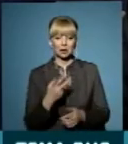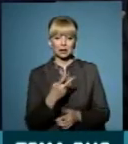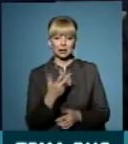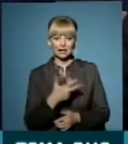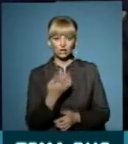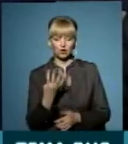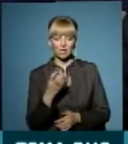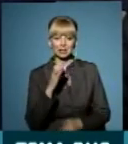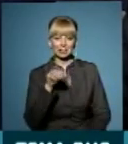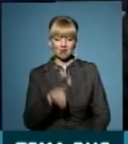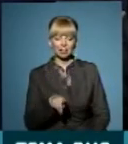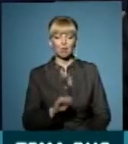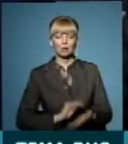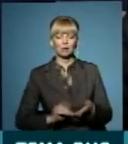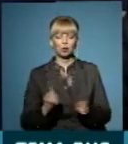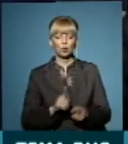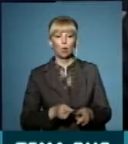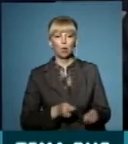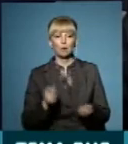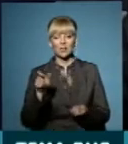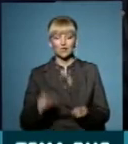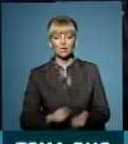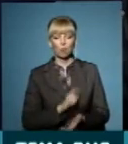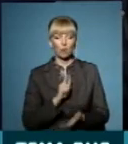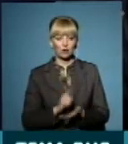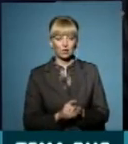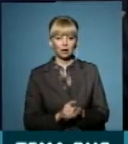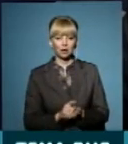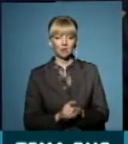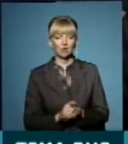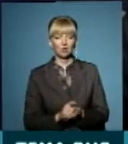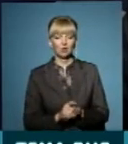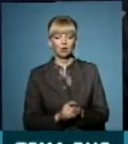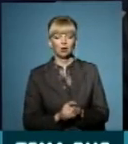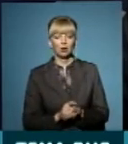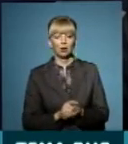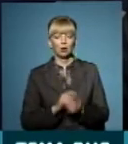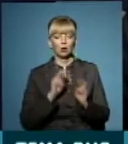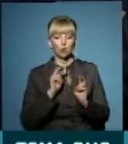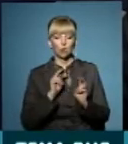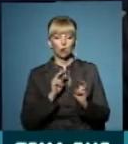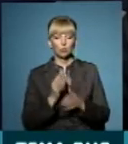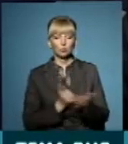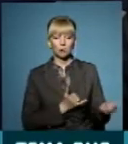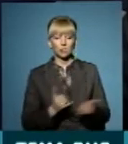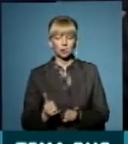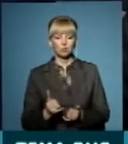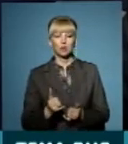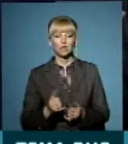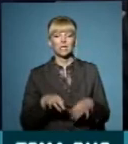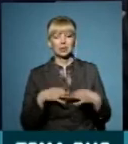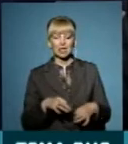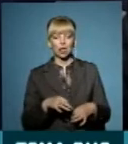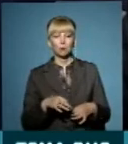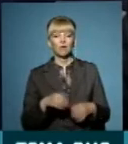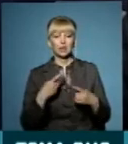34 статті там написано, що перевізник повинен утримувати транспортні засоби в технічному та